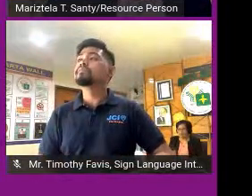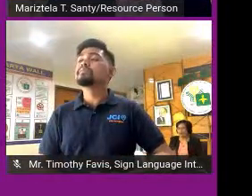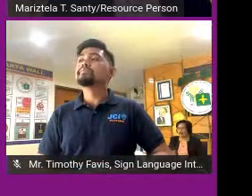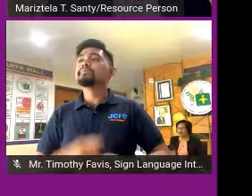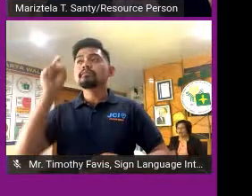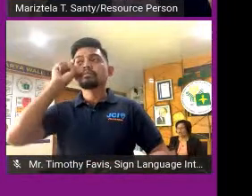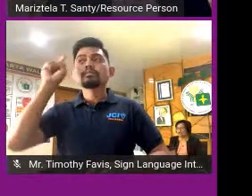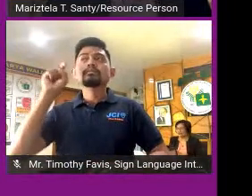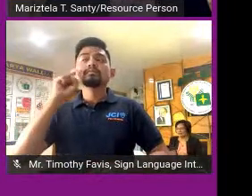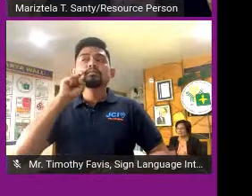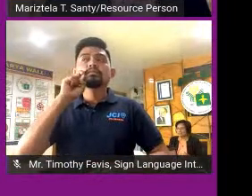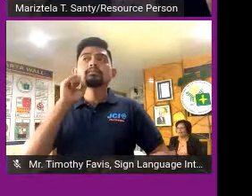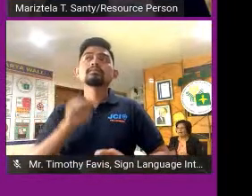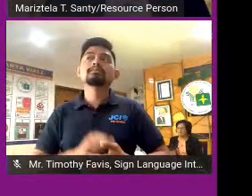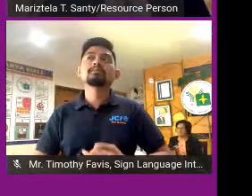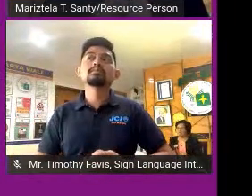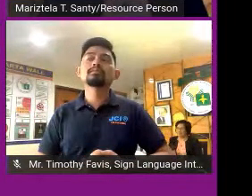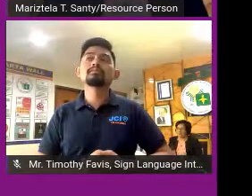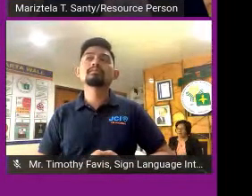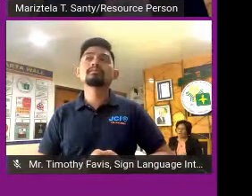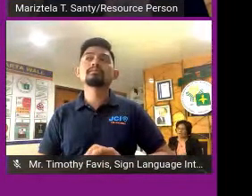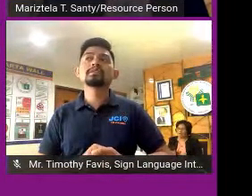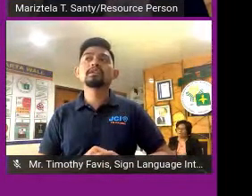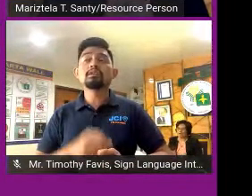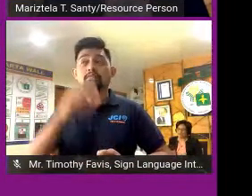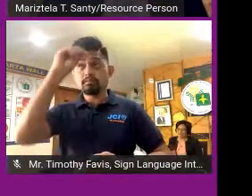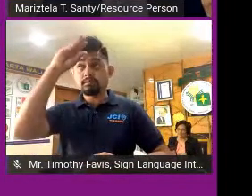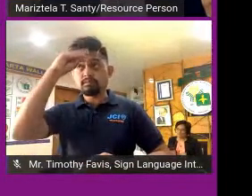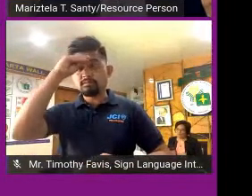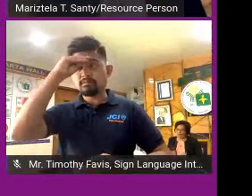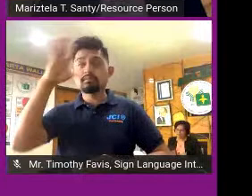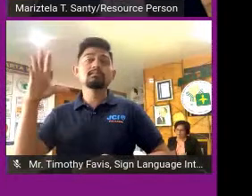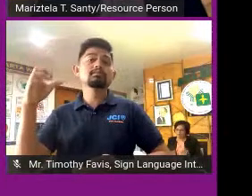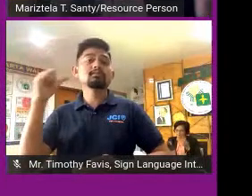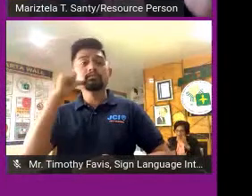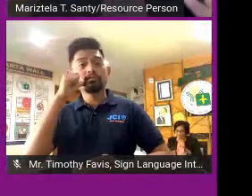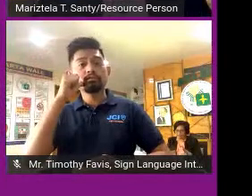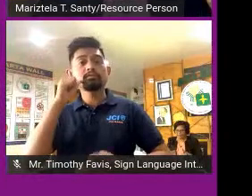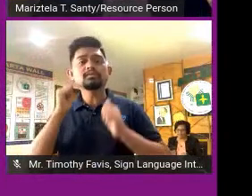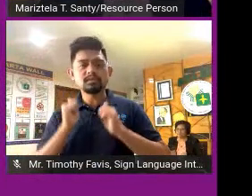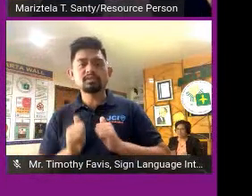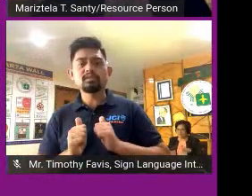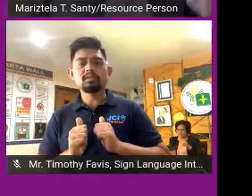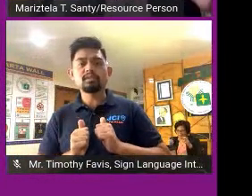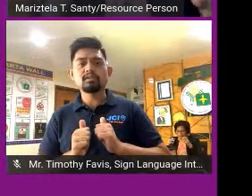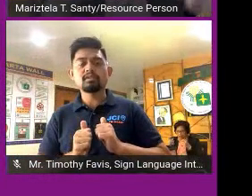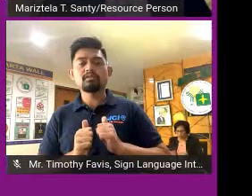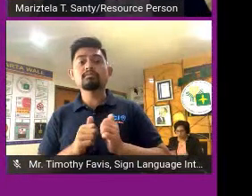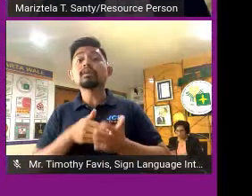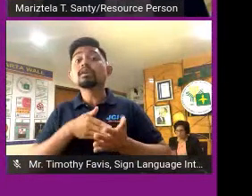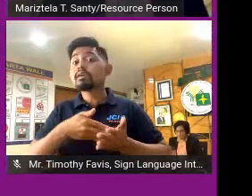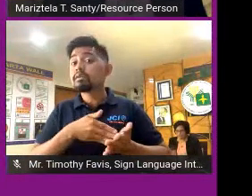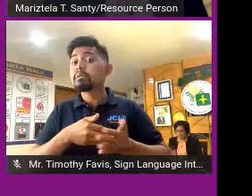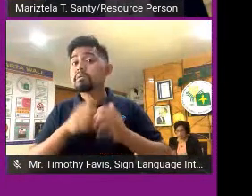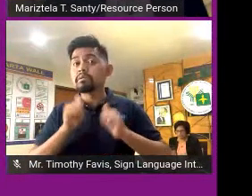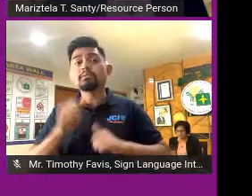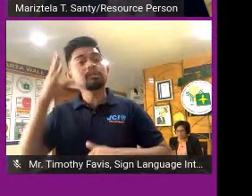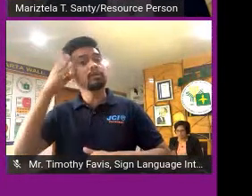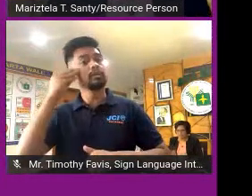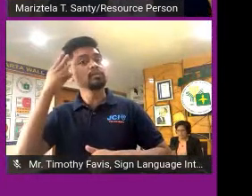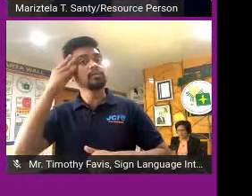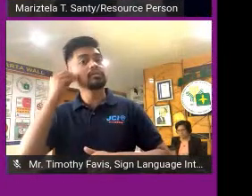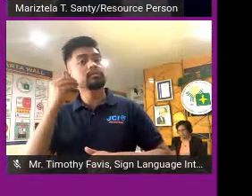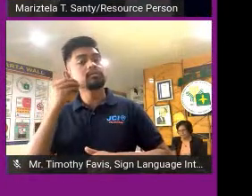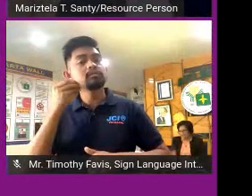Sex-based on the sense na lalaki-babae, pwedeng mga maapi at magkaroon ng